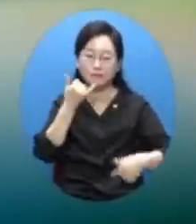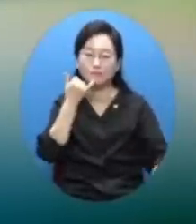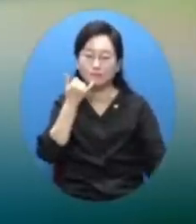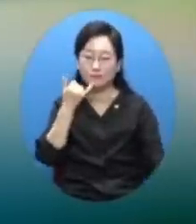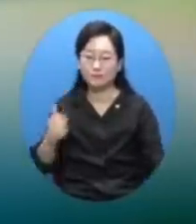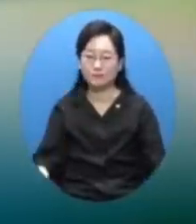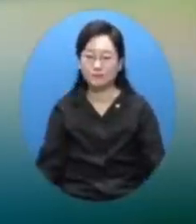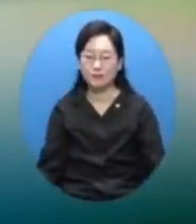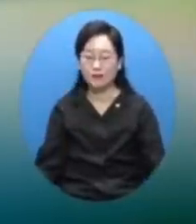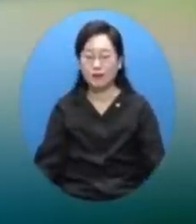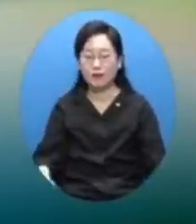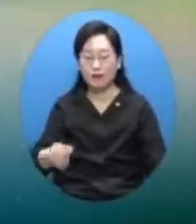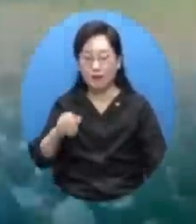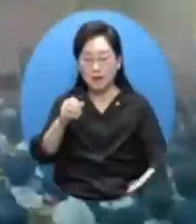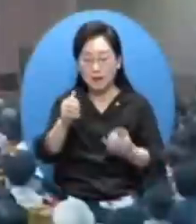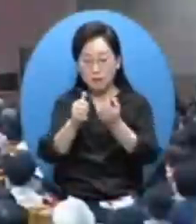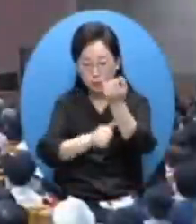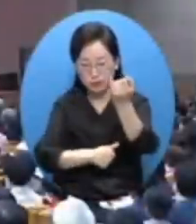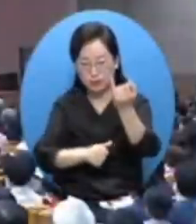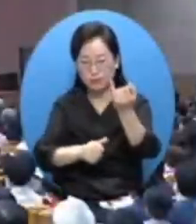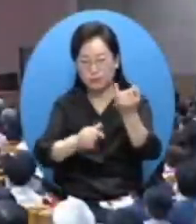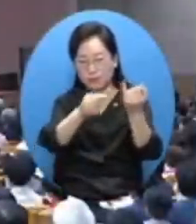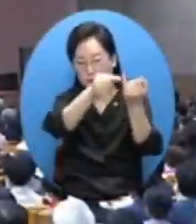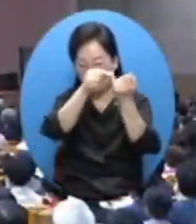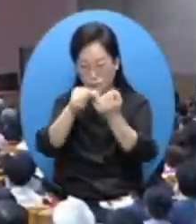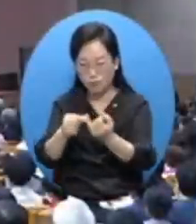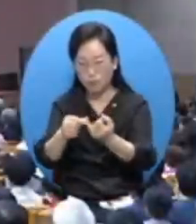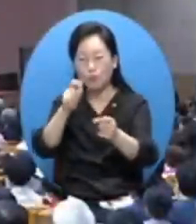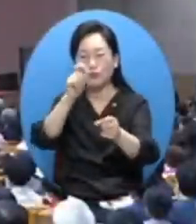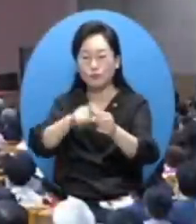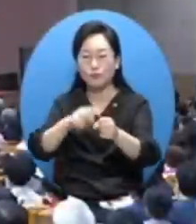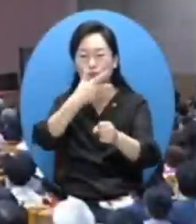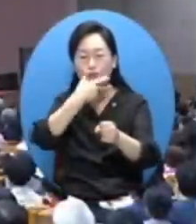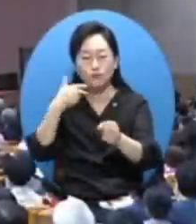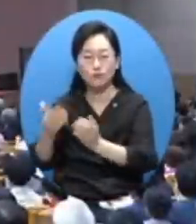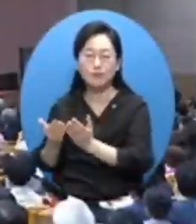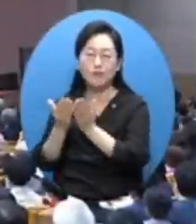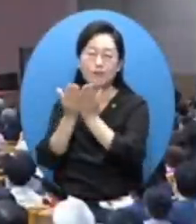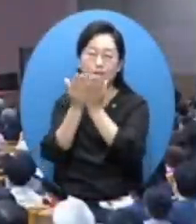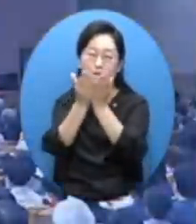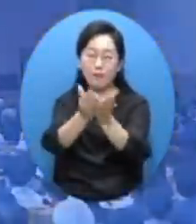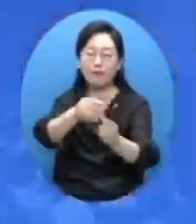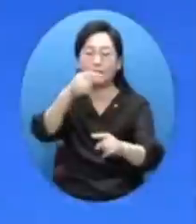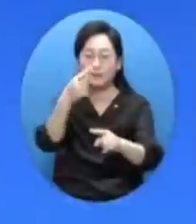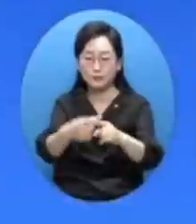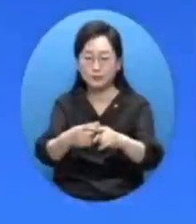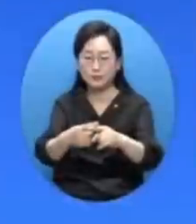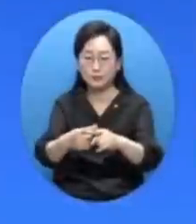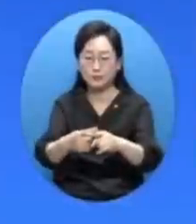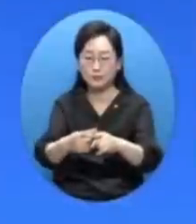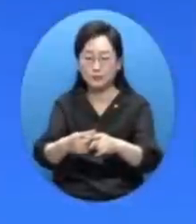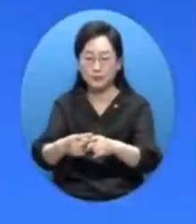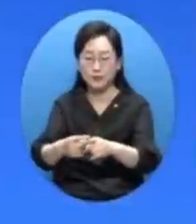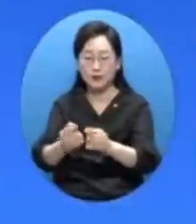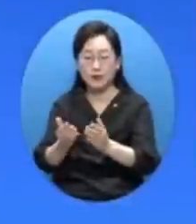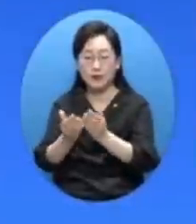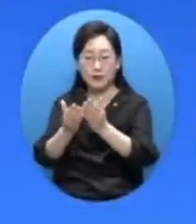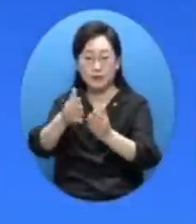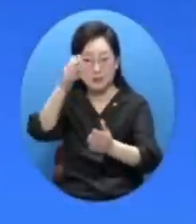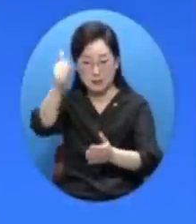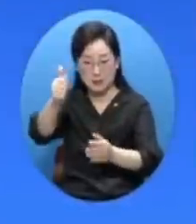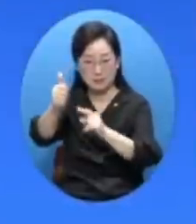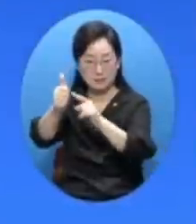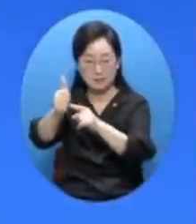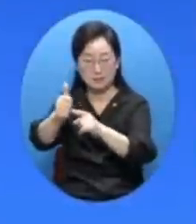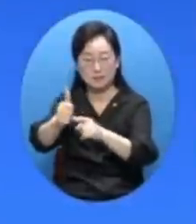아내를 데리러 연구로 배를 타고 가는데 선장이 와서 말합니다